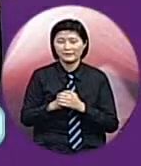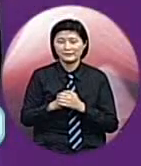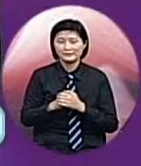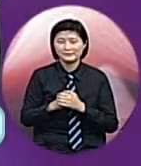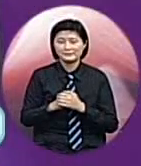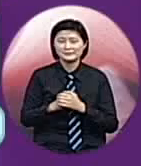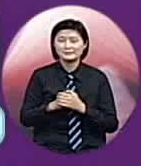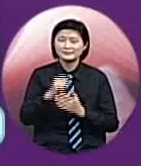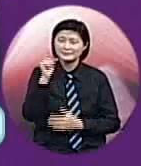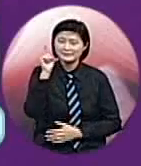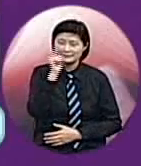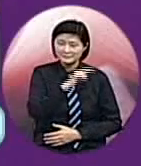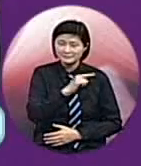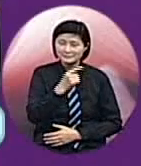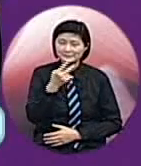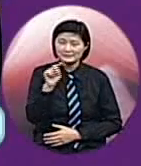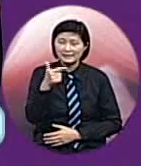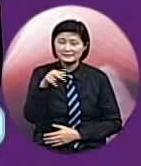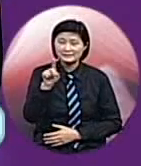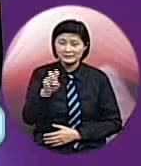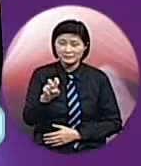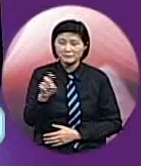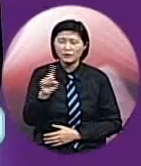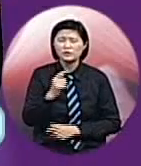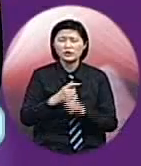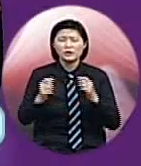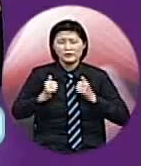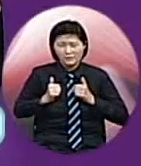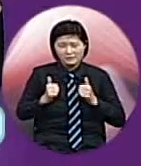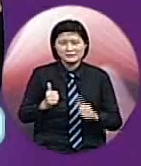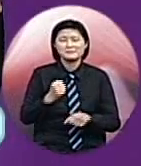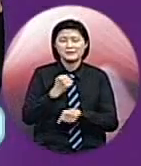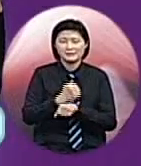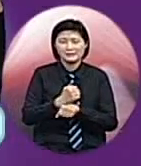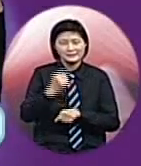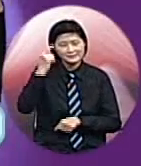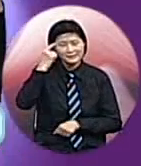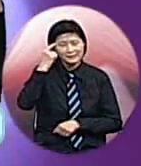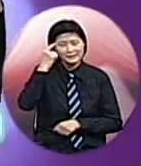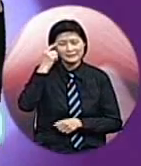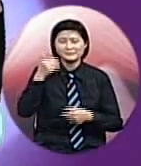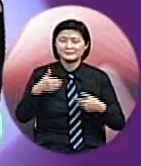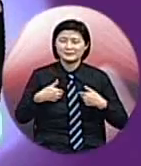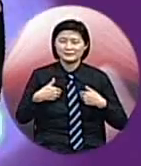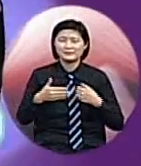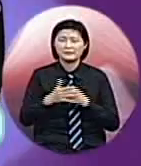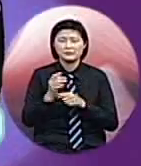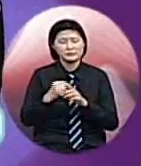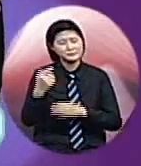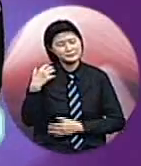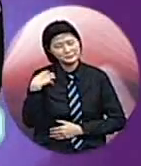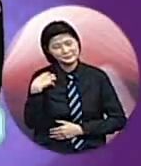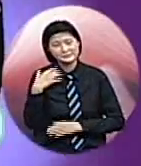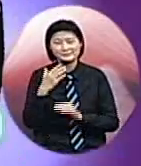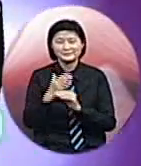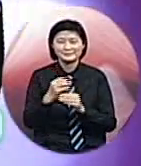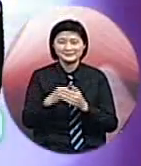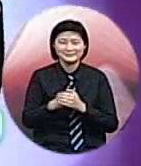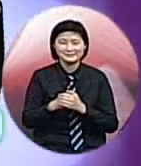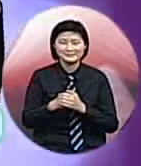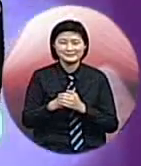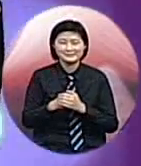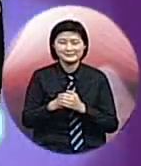또 단점은 네. 더 열심히 해야겠다는 그 생각이 있기 때문에 조금 부담스럽고. 네, 그래요? 그러면